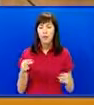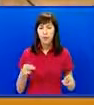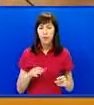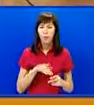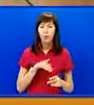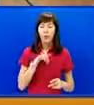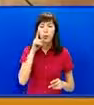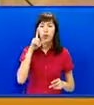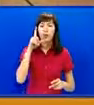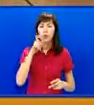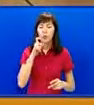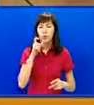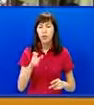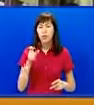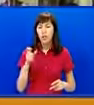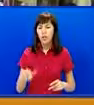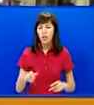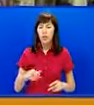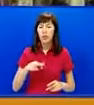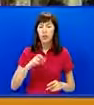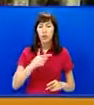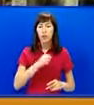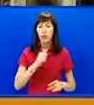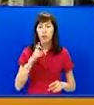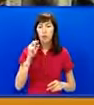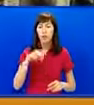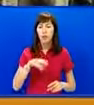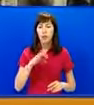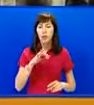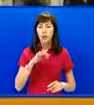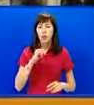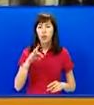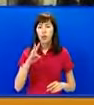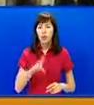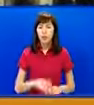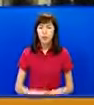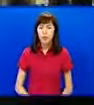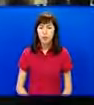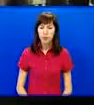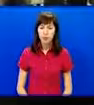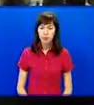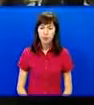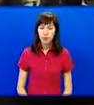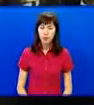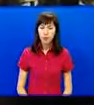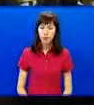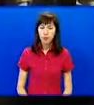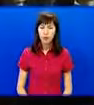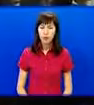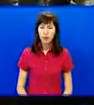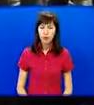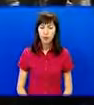юных думбристов, синхронно исполнив кию Курмангазы «Бал Бараулын». Динар Мусаева, Мухан Муратулы, Онтусты как